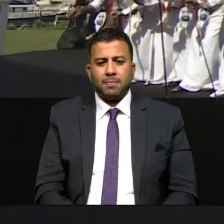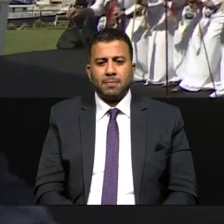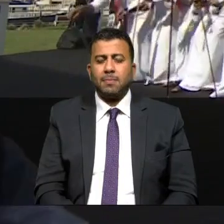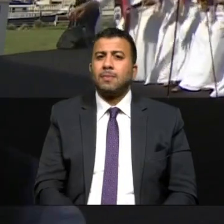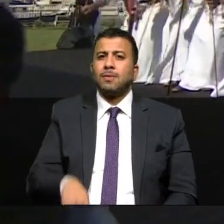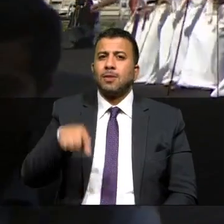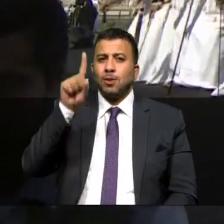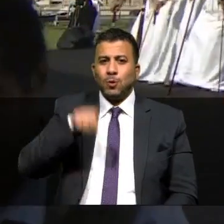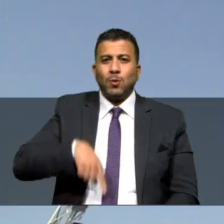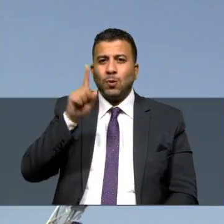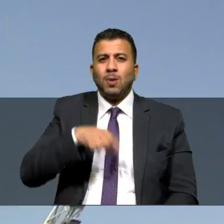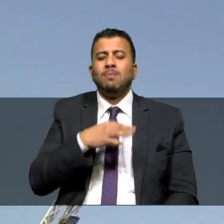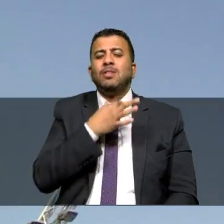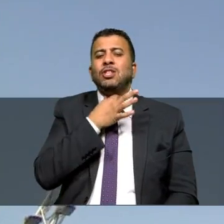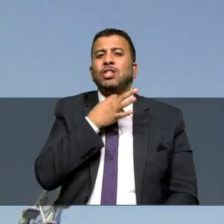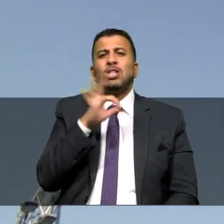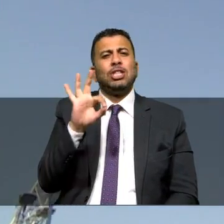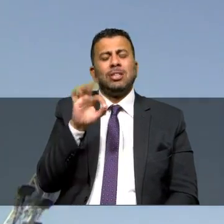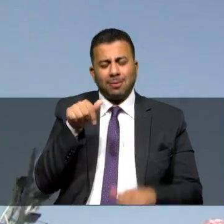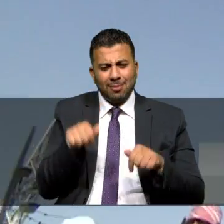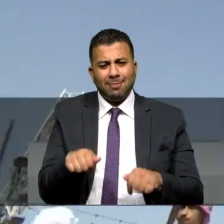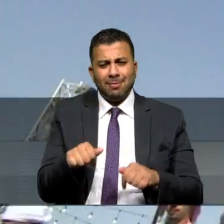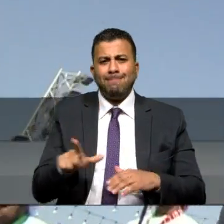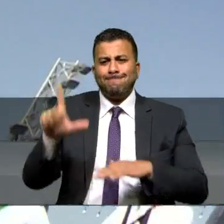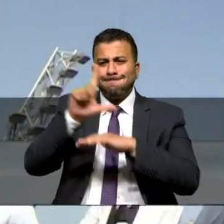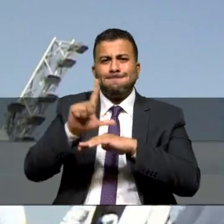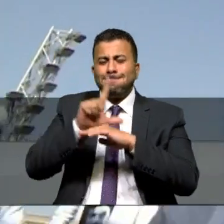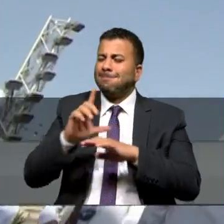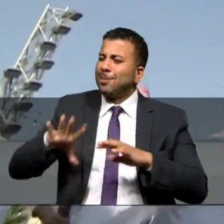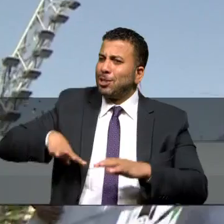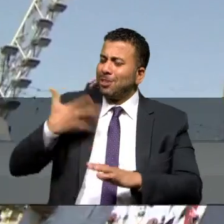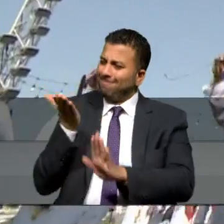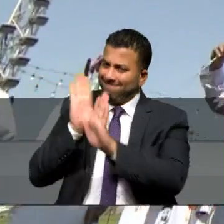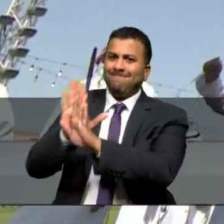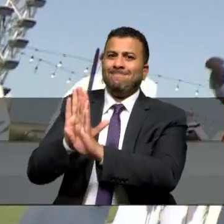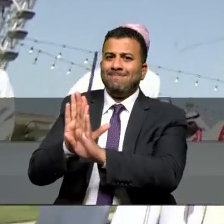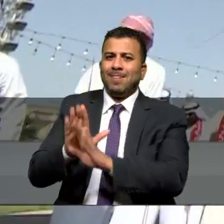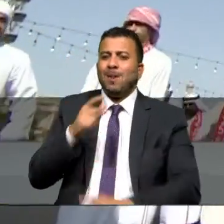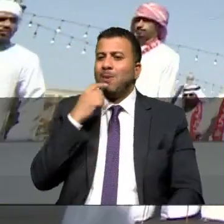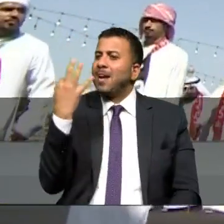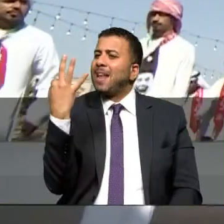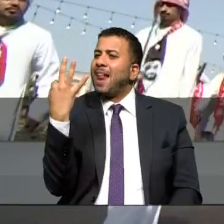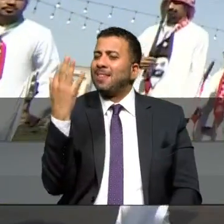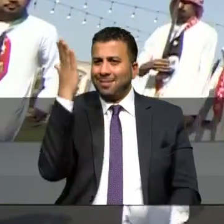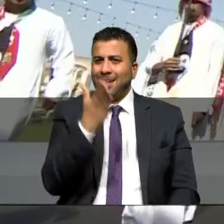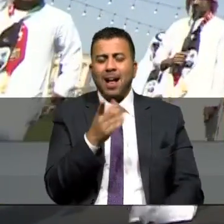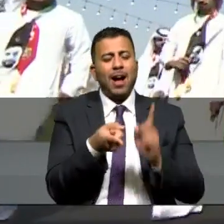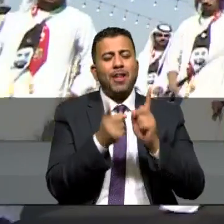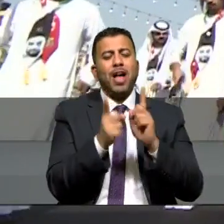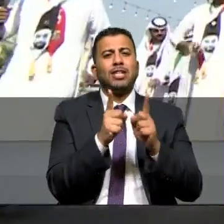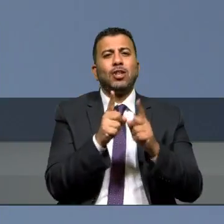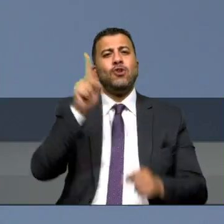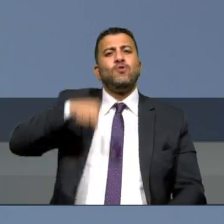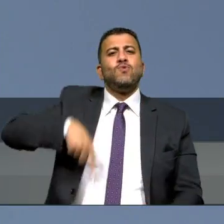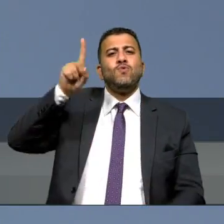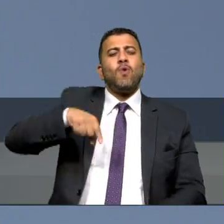يوم يتجدد فيه الولاء والانتماء للقيادة الرشيدة هو 3 نوفمبر، يوم العلم الذي يعبر